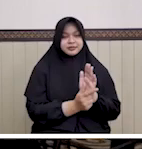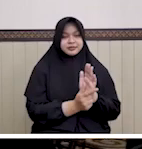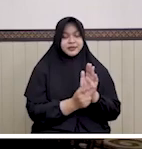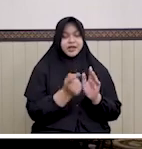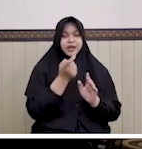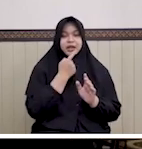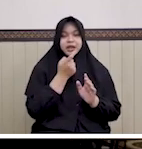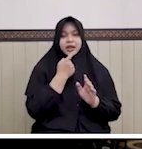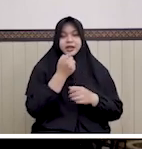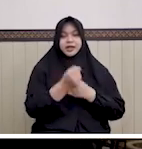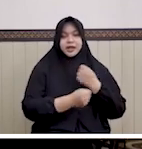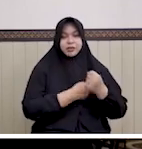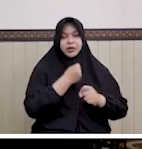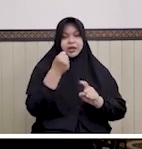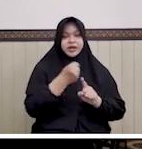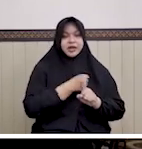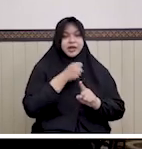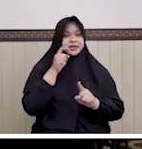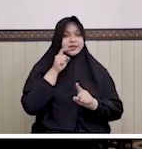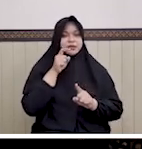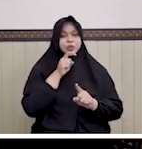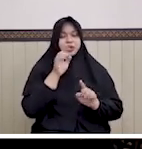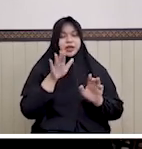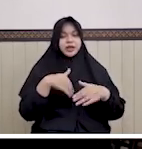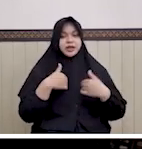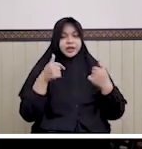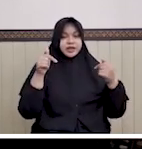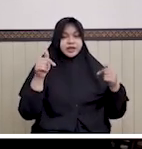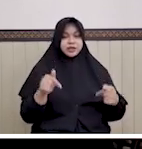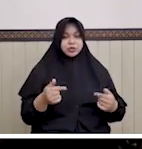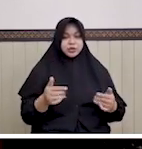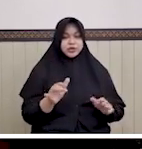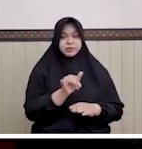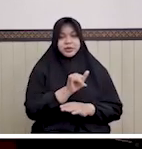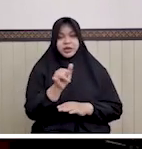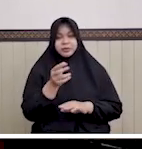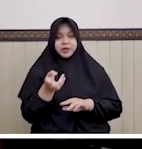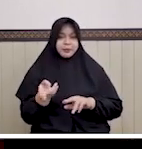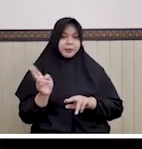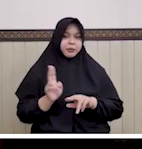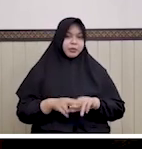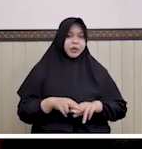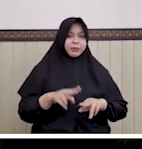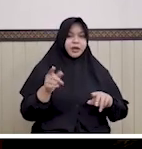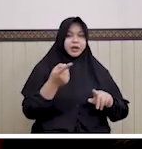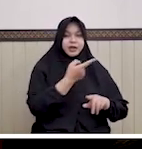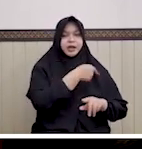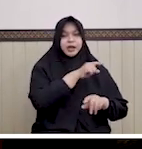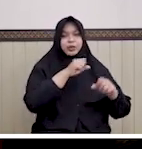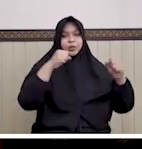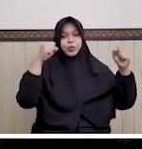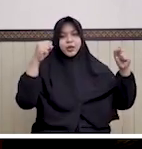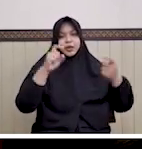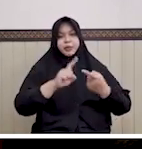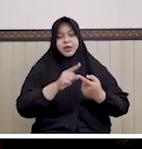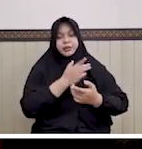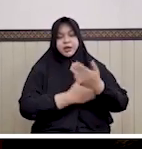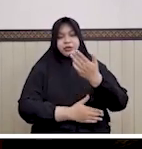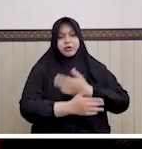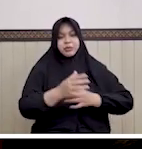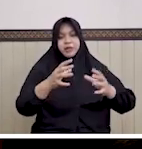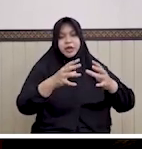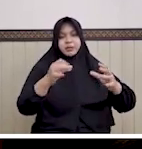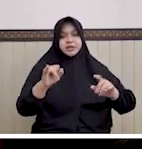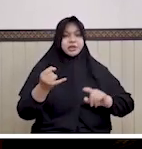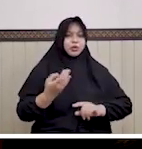tentang tindak pidana kekerasan seksual gitu ya Dan ini sepertinya menambah daya kuat dari teman-teman DVB yang